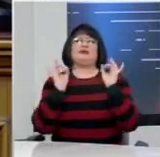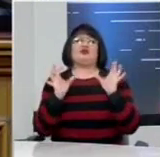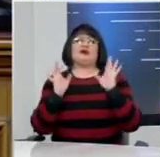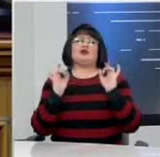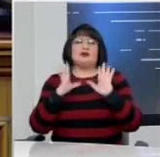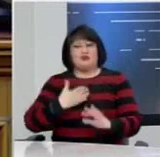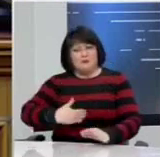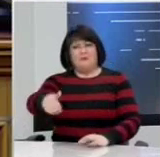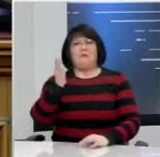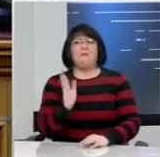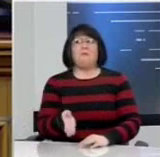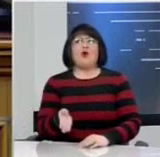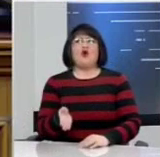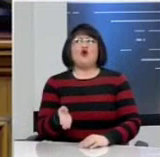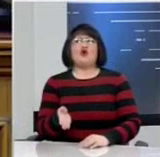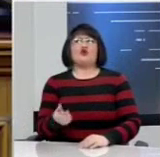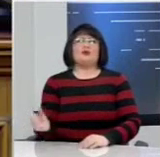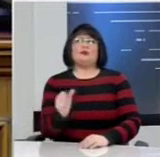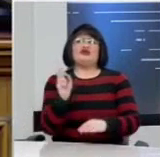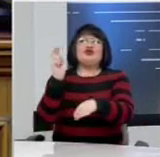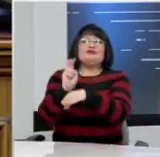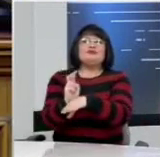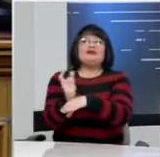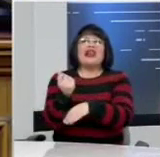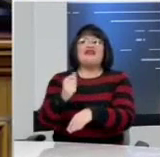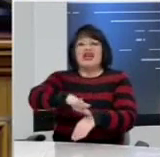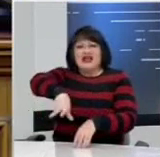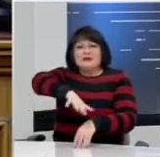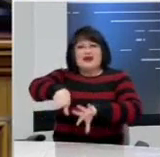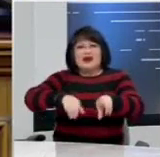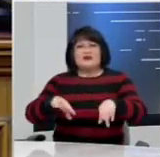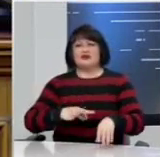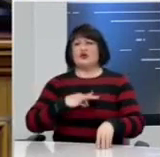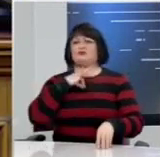έχουν πλέον τη δυνατότητα να πάρουν πίσω τα δεσμευμένα χρήματά τους, τα κλεμμένα δηλαδή,